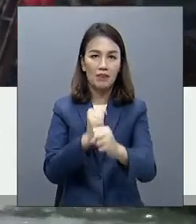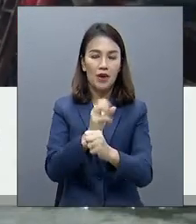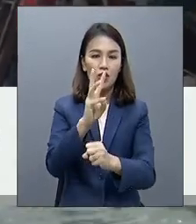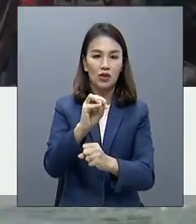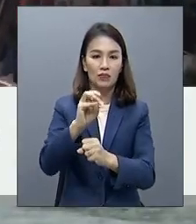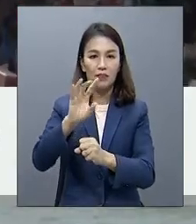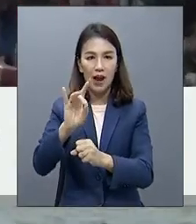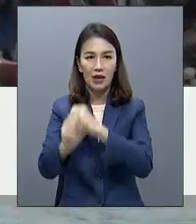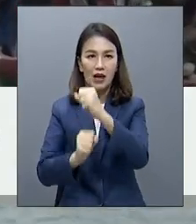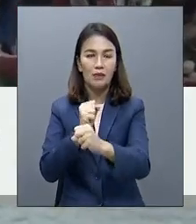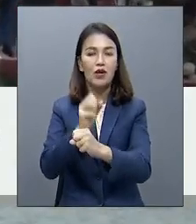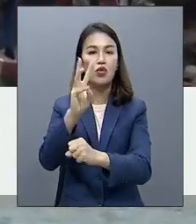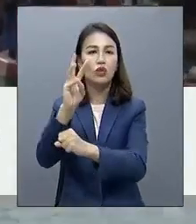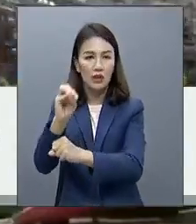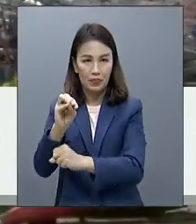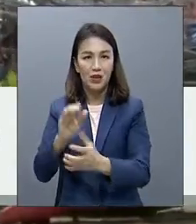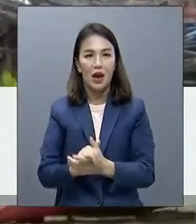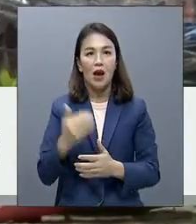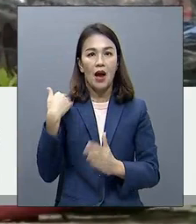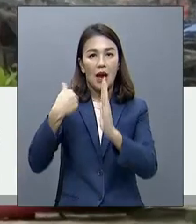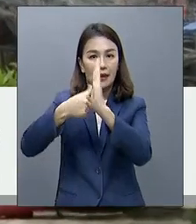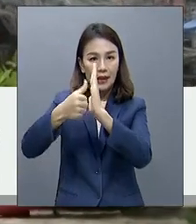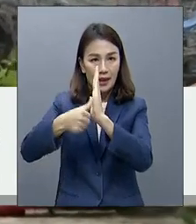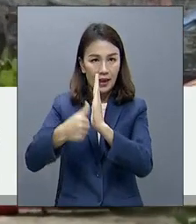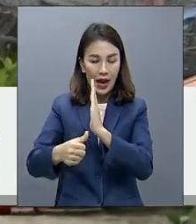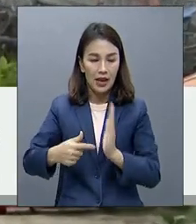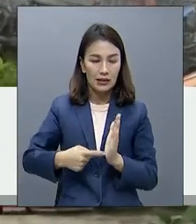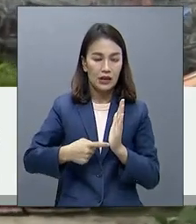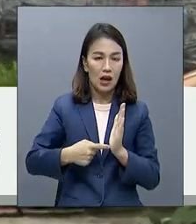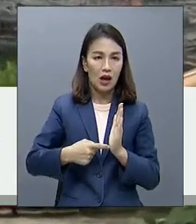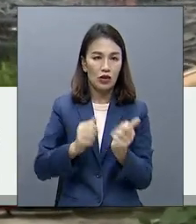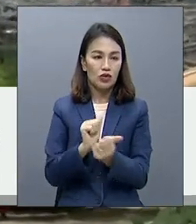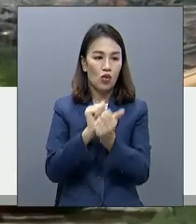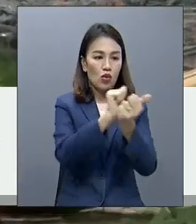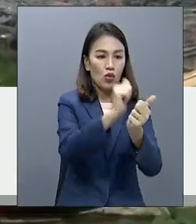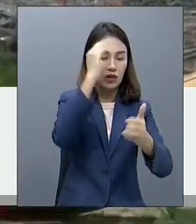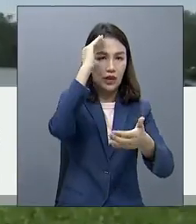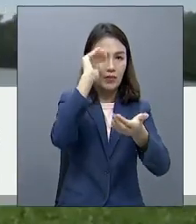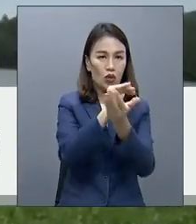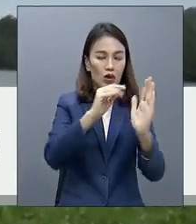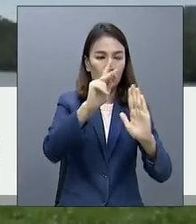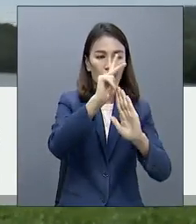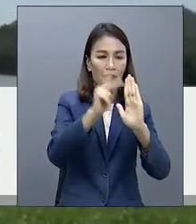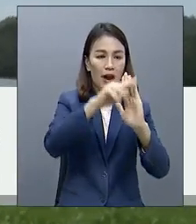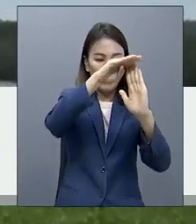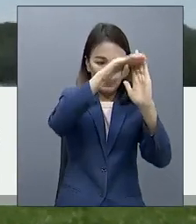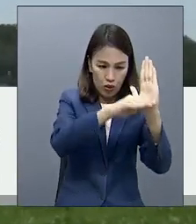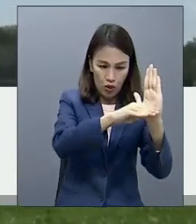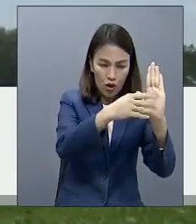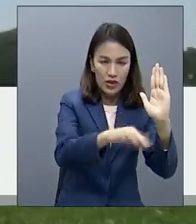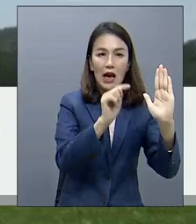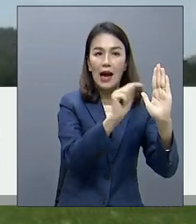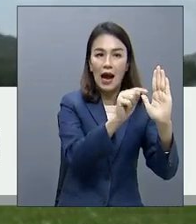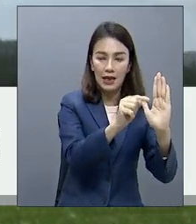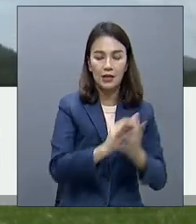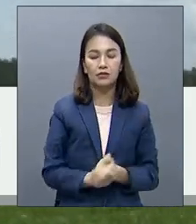แก้ไขก็ได้ส่งไปให้กับตำรวจเกาะหลีเป๊ะดำเนินคดีนะคะนี่ก็เป็นที่มาที่ทำให้ชาวประมงอวนครอบปล